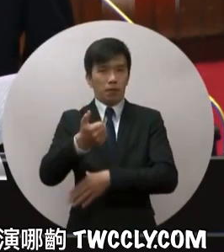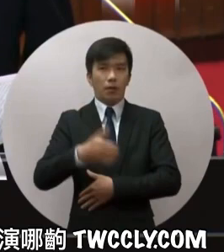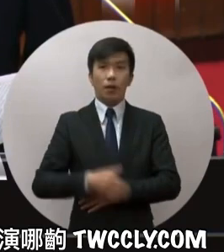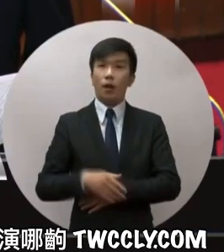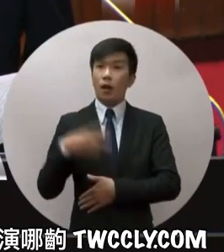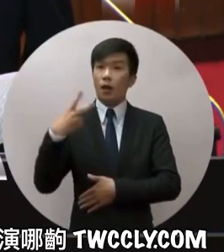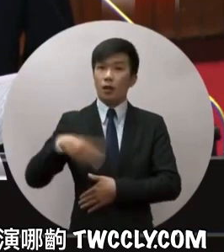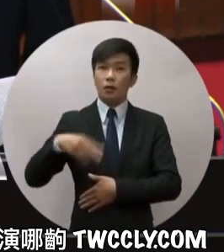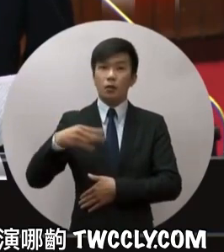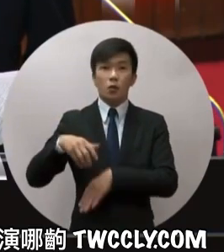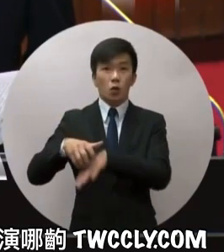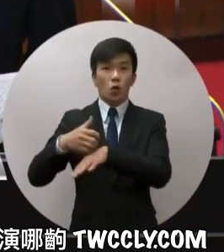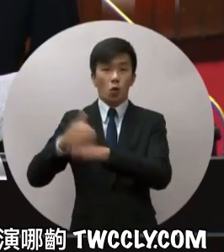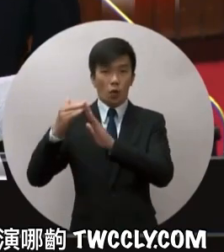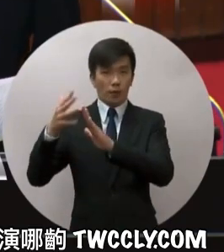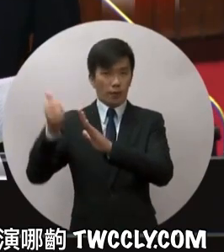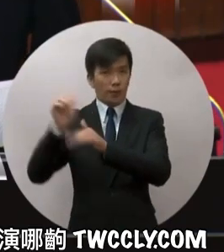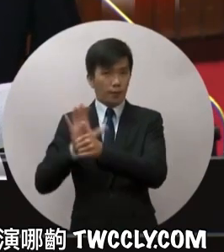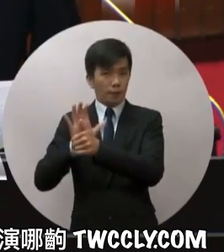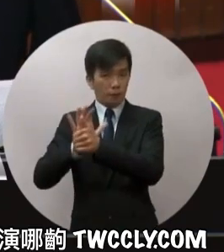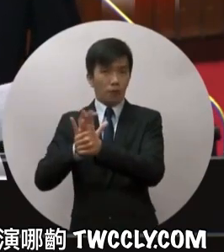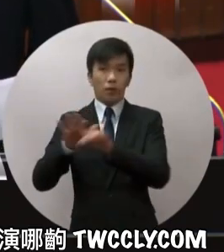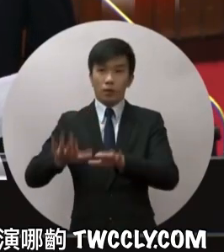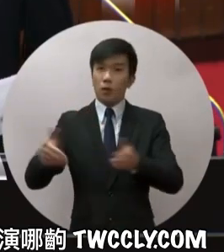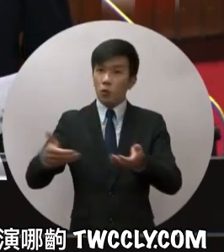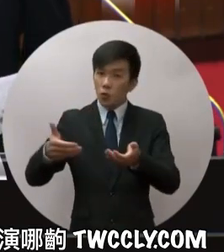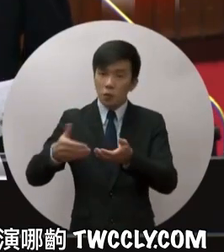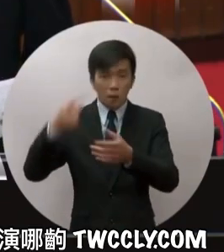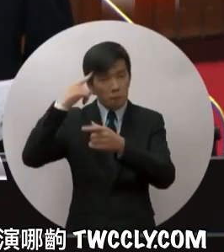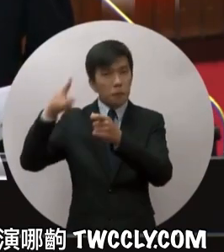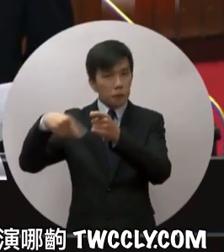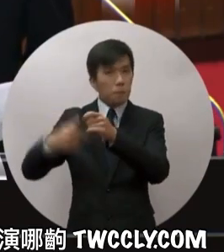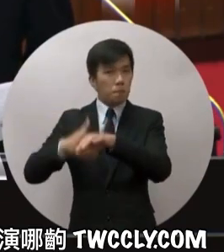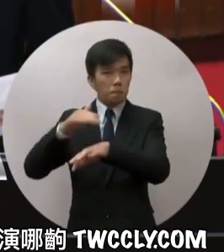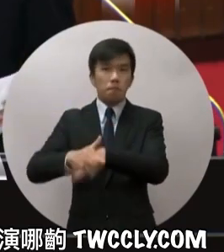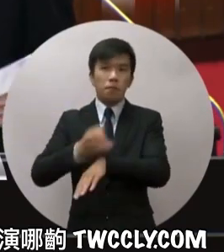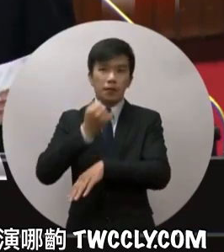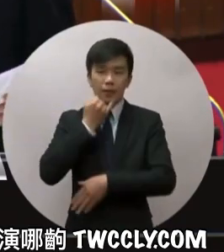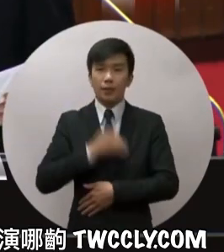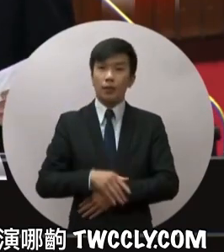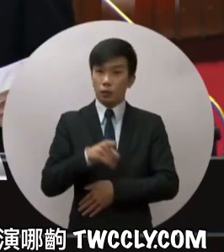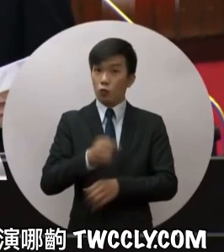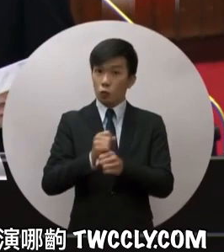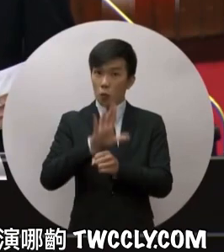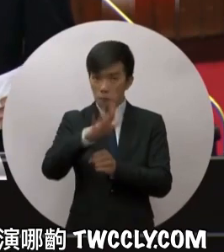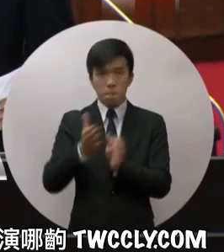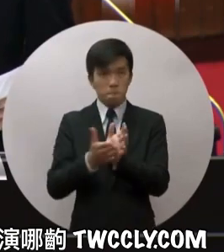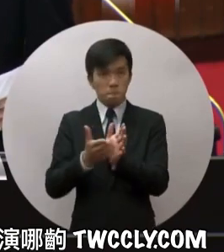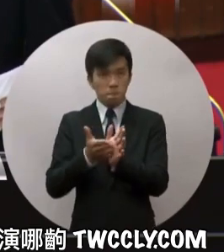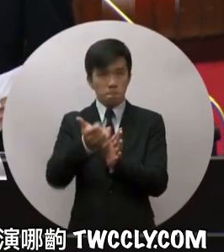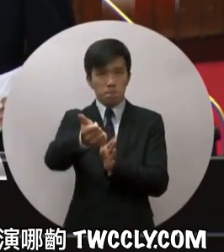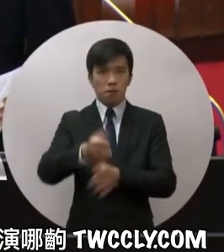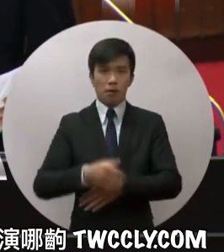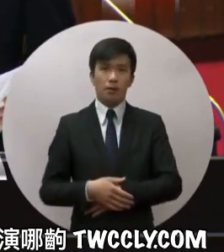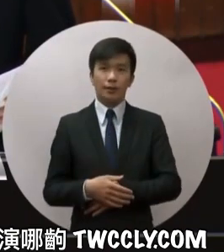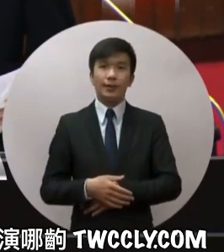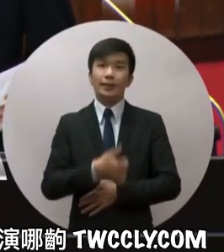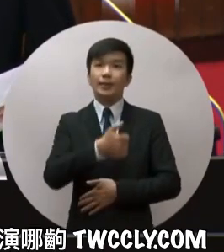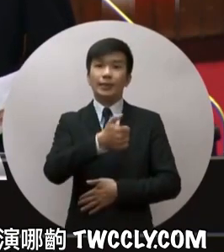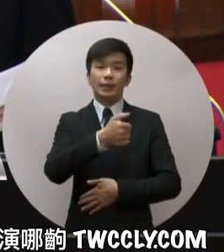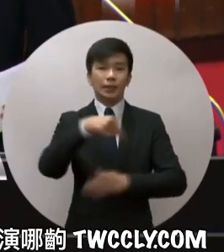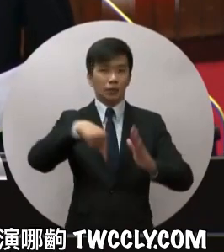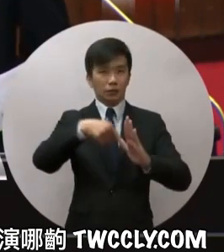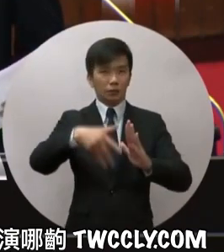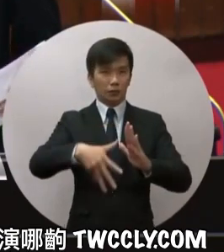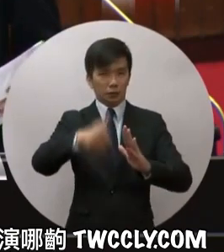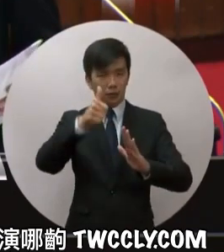力在推動大概明年就完工通車了這一點有做我們還是要掌聲鼓勵喔謝謝蘇院長也一路